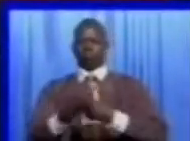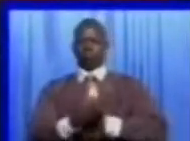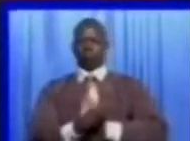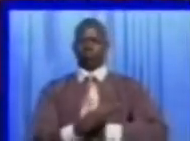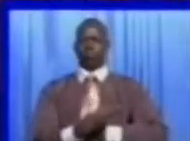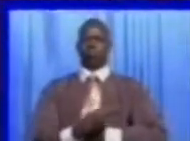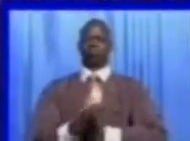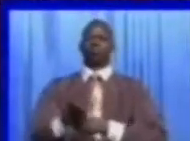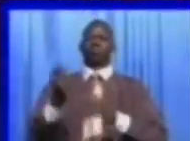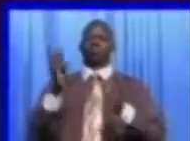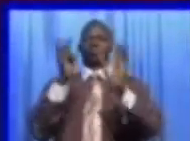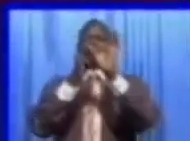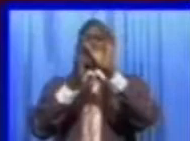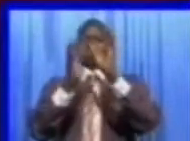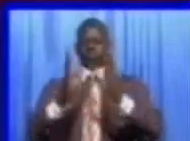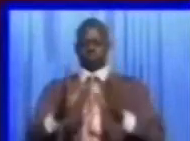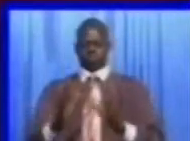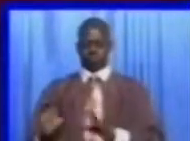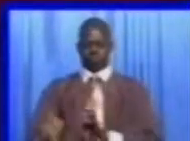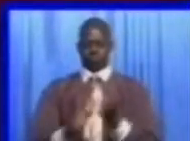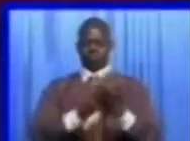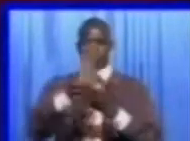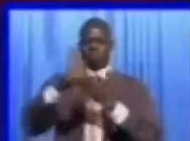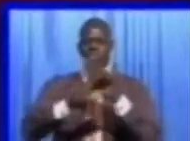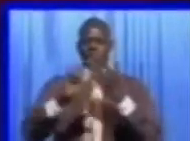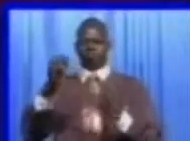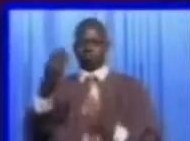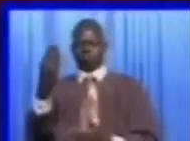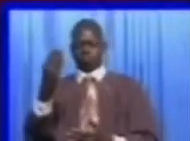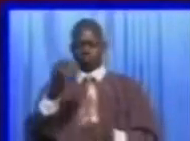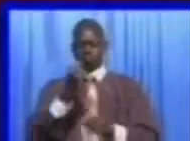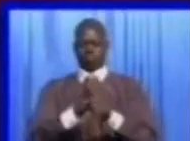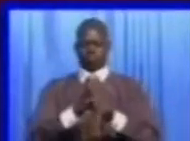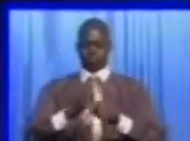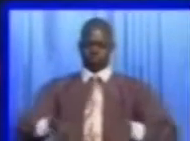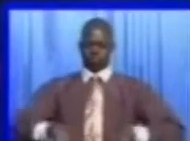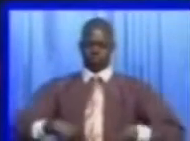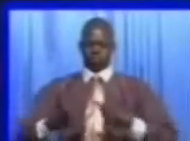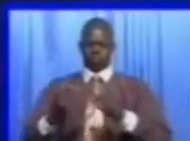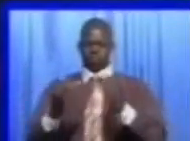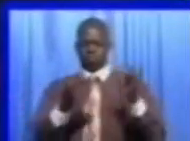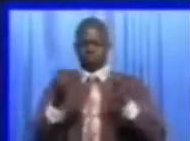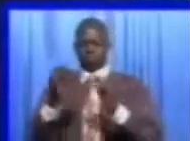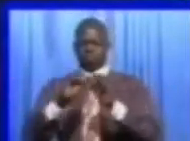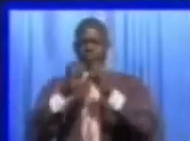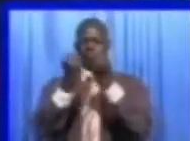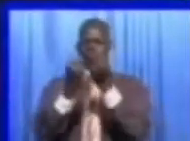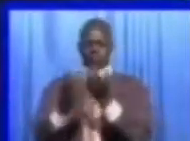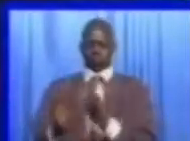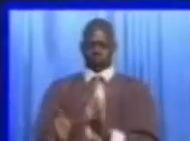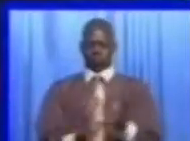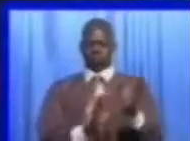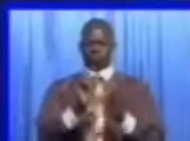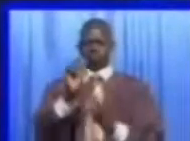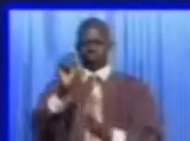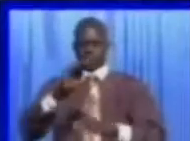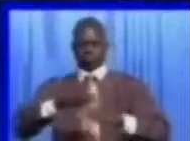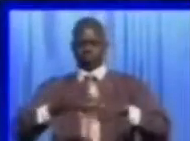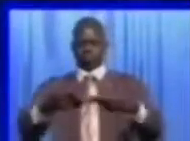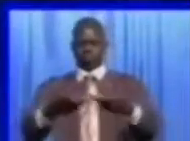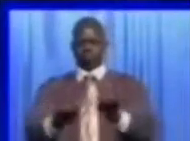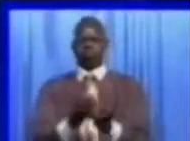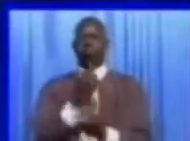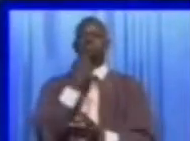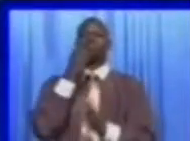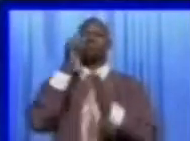les congrécides vont dresser le bilan des 25 ans de vie et de lutte de la structure ils feront le point de la mise en œuvre des